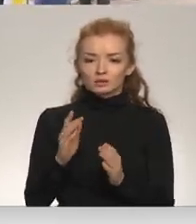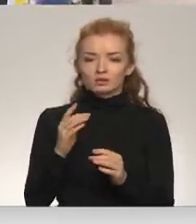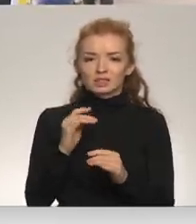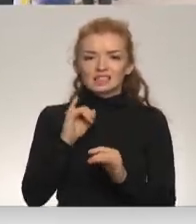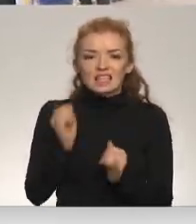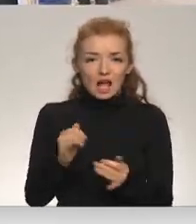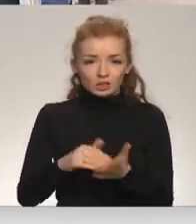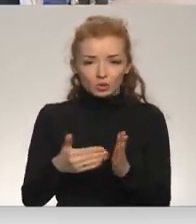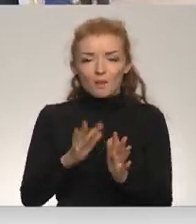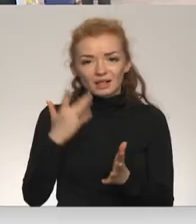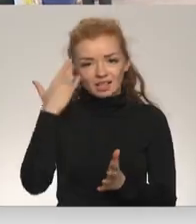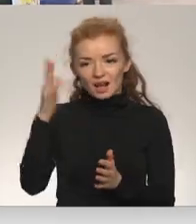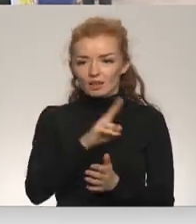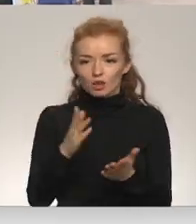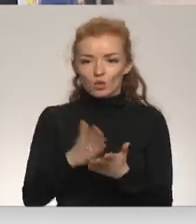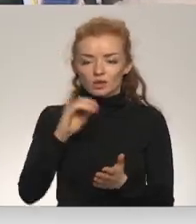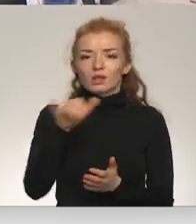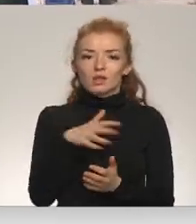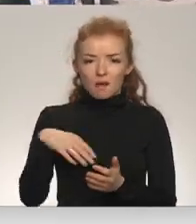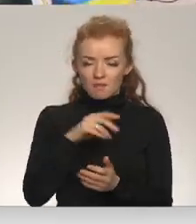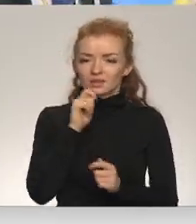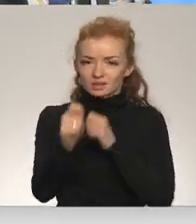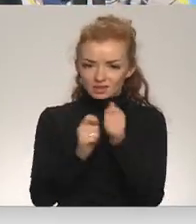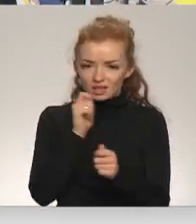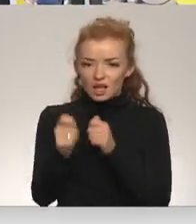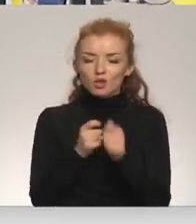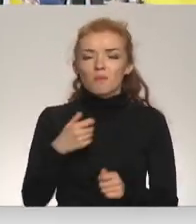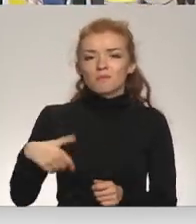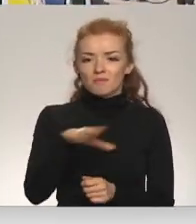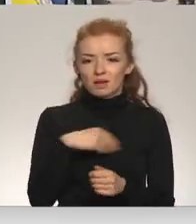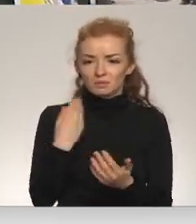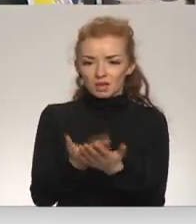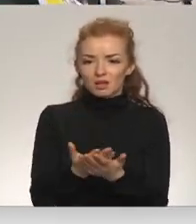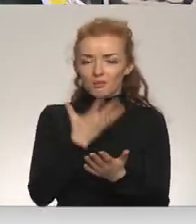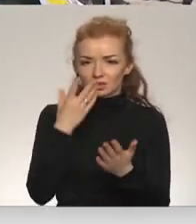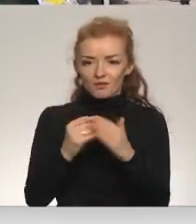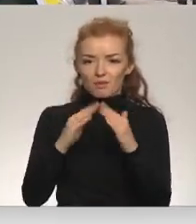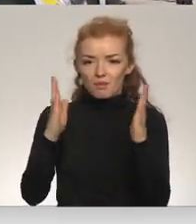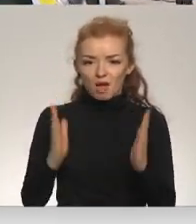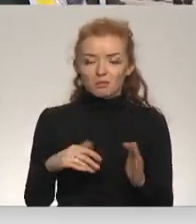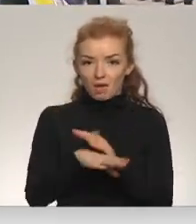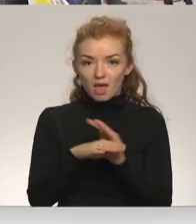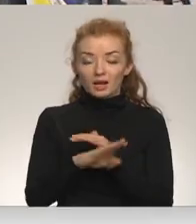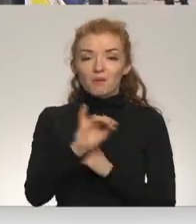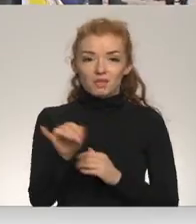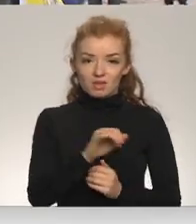ka tas nenotiks. Nu, jā, mēs ziedojam, jā, mēs piedāvājam savas mājas bēgļiem,